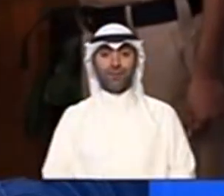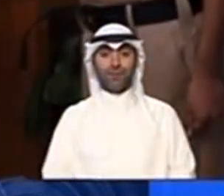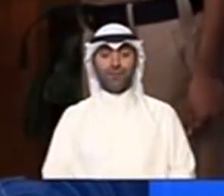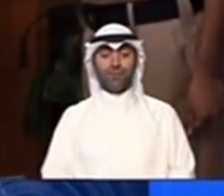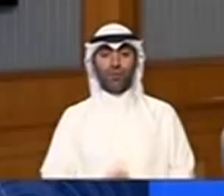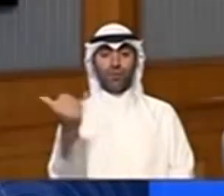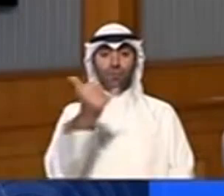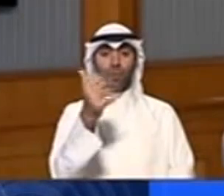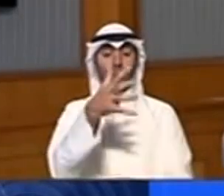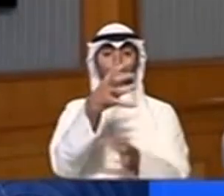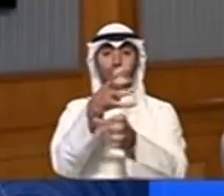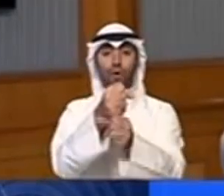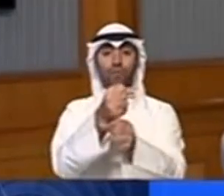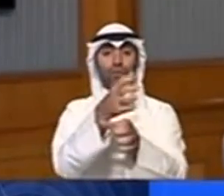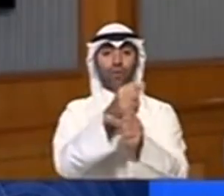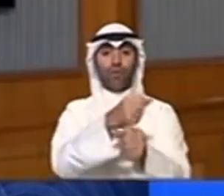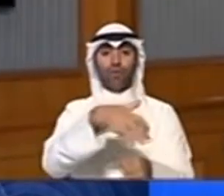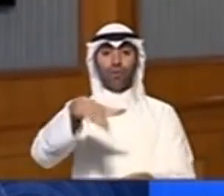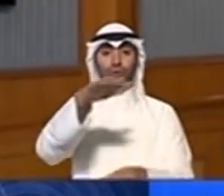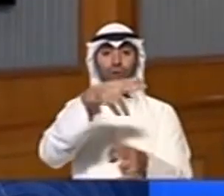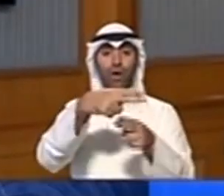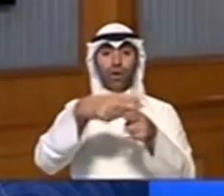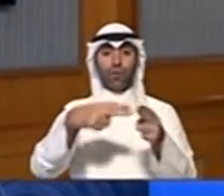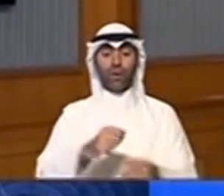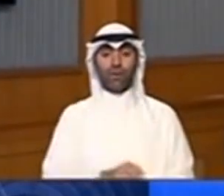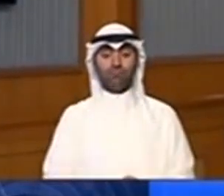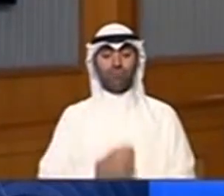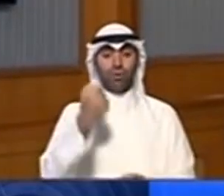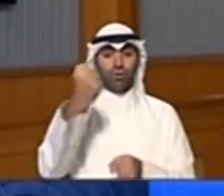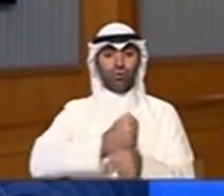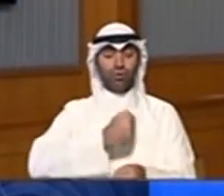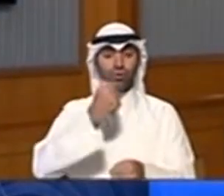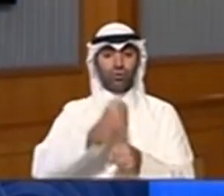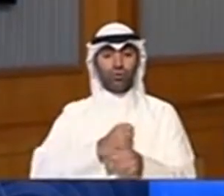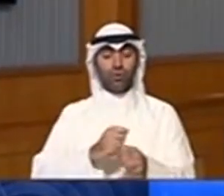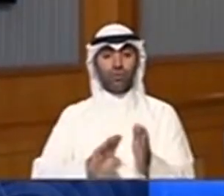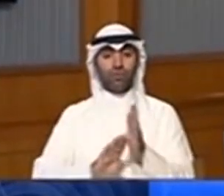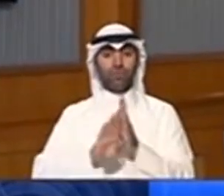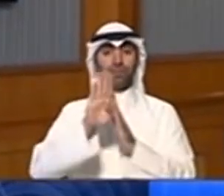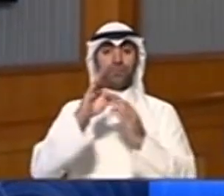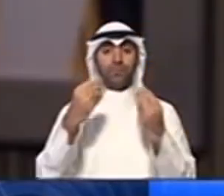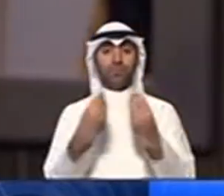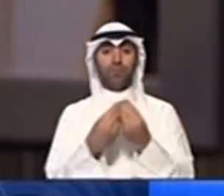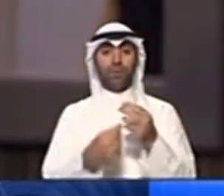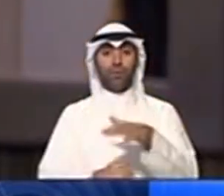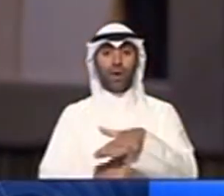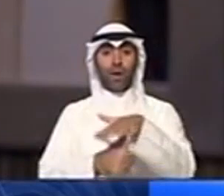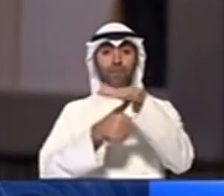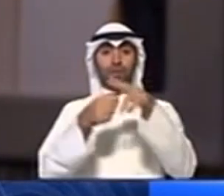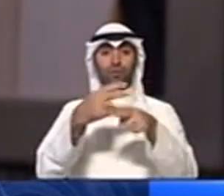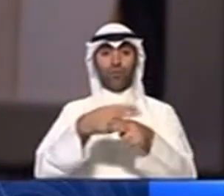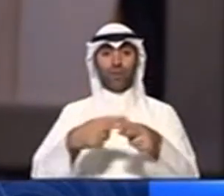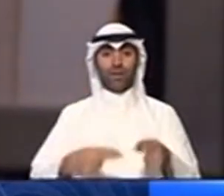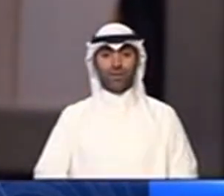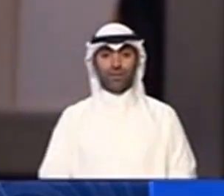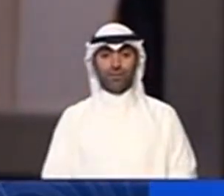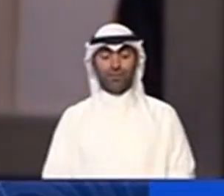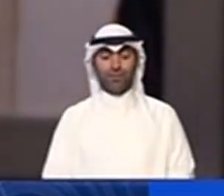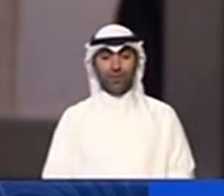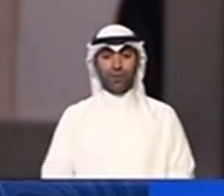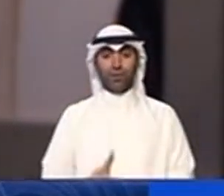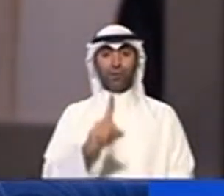على حقوقها. أميناً على حقوقها. مخلصاً لأميرها المفدى. مخلصاً لأميرها المفدى. إن شاء الله تكونون خير ممثلين